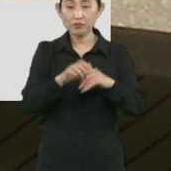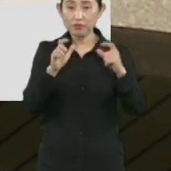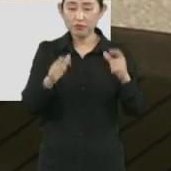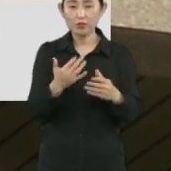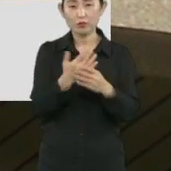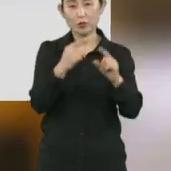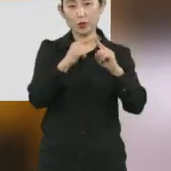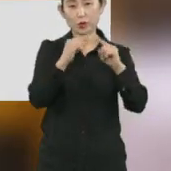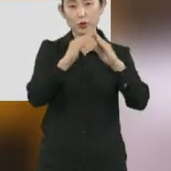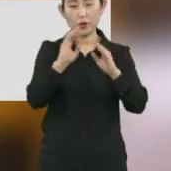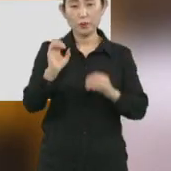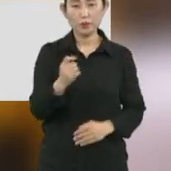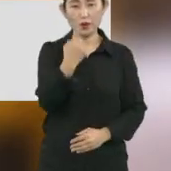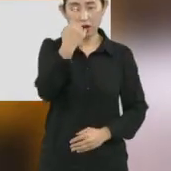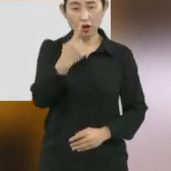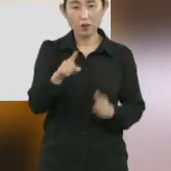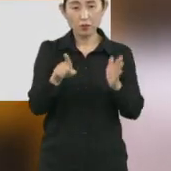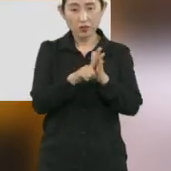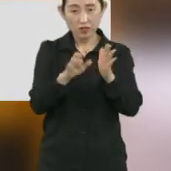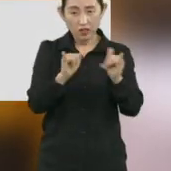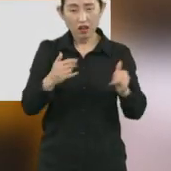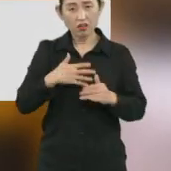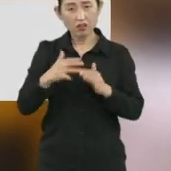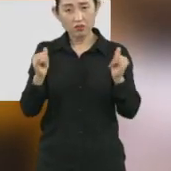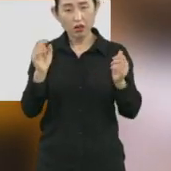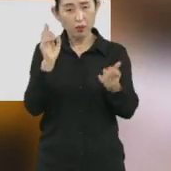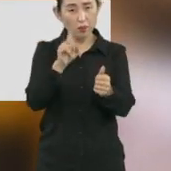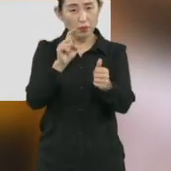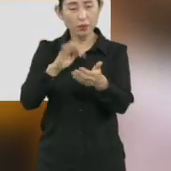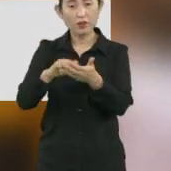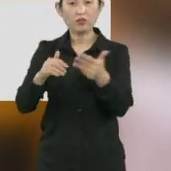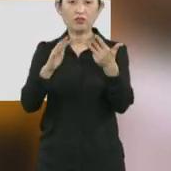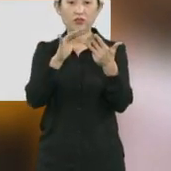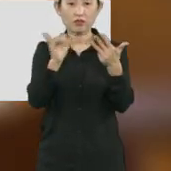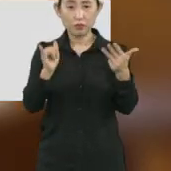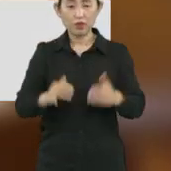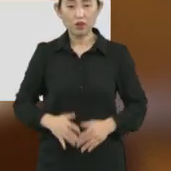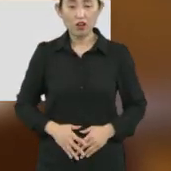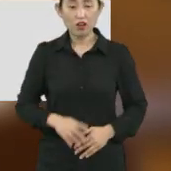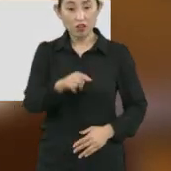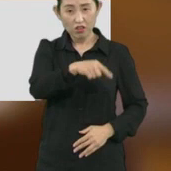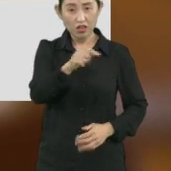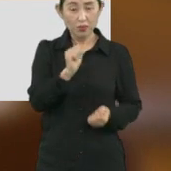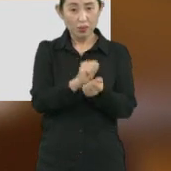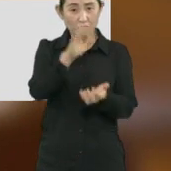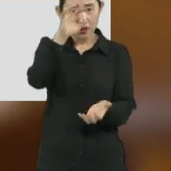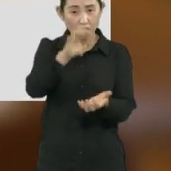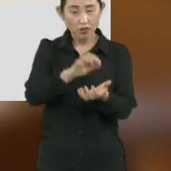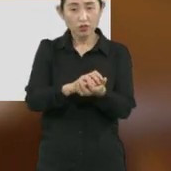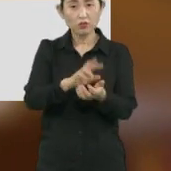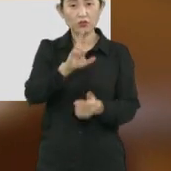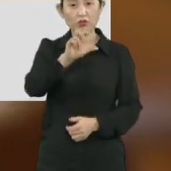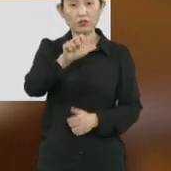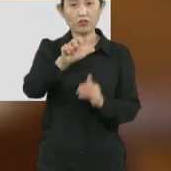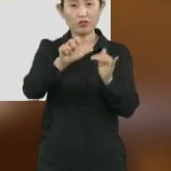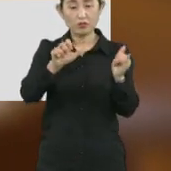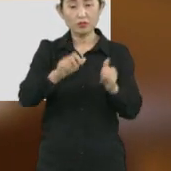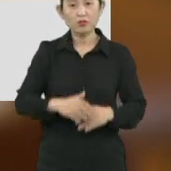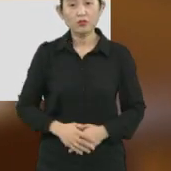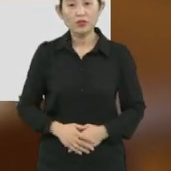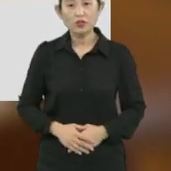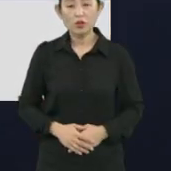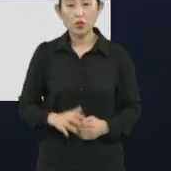대전에선 유성구 교회와 관련해 교인과 지인 등 8명이 추가 확진되면서 누적 감염자는 모두 25명으로